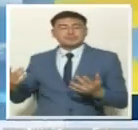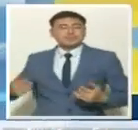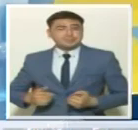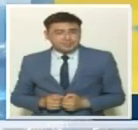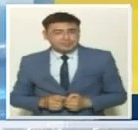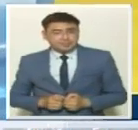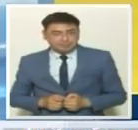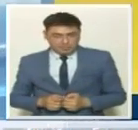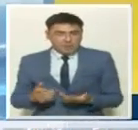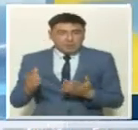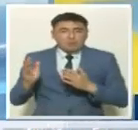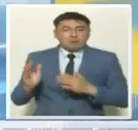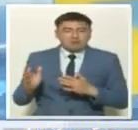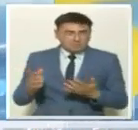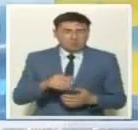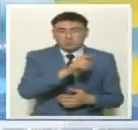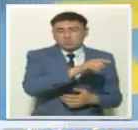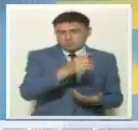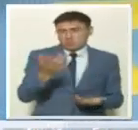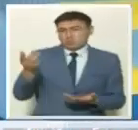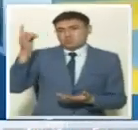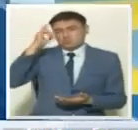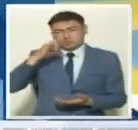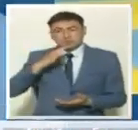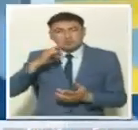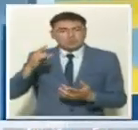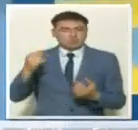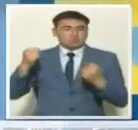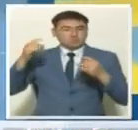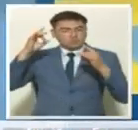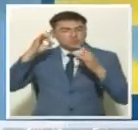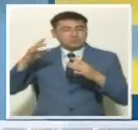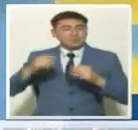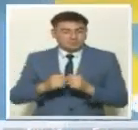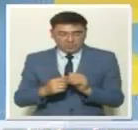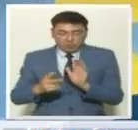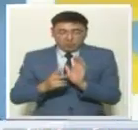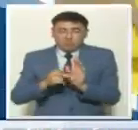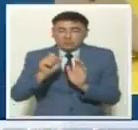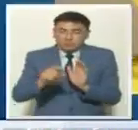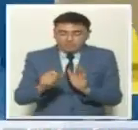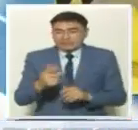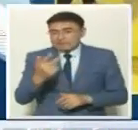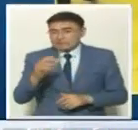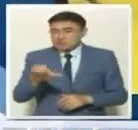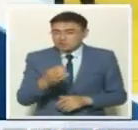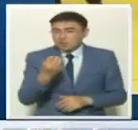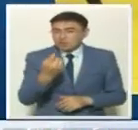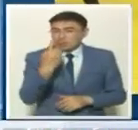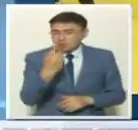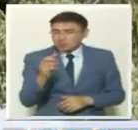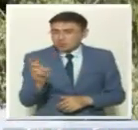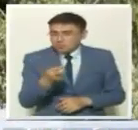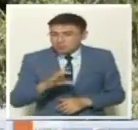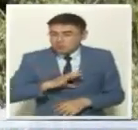вновь заставили говорить о казахстанском спорте. Воспитанники Игоря Утарова завоевали 8 золотых, 3 серебряных и 1 бронзовую